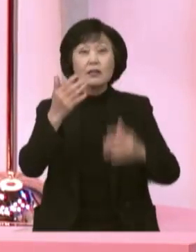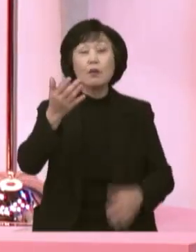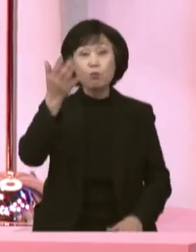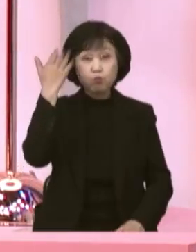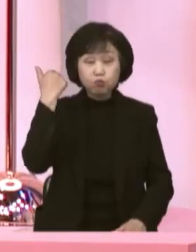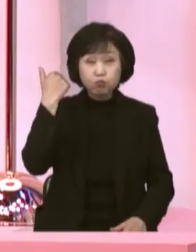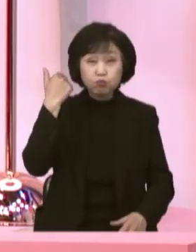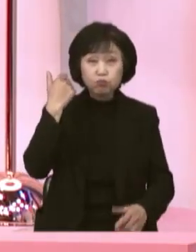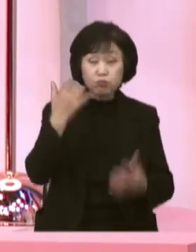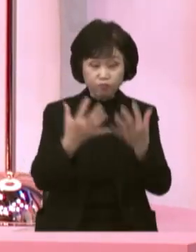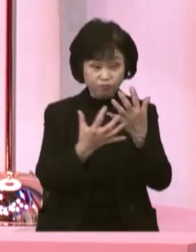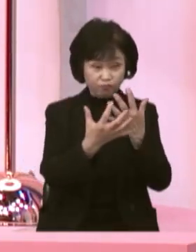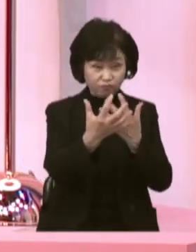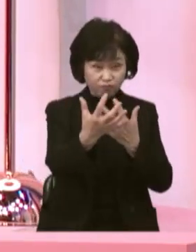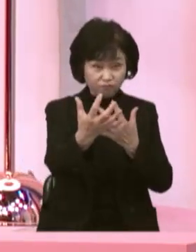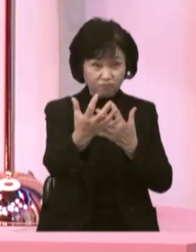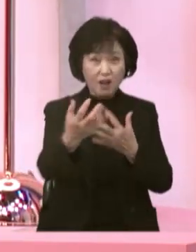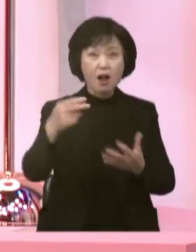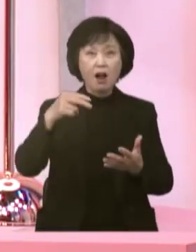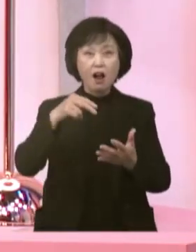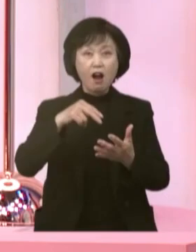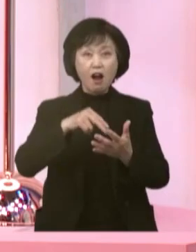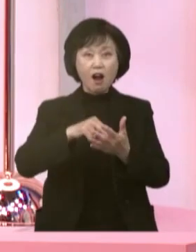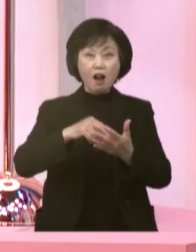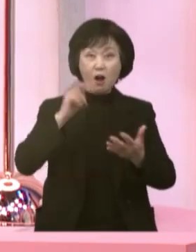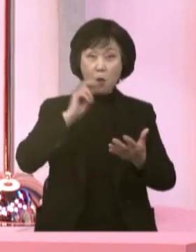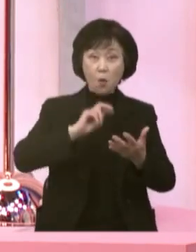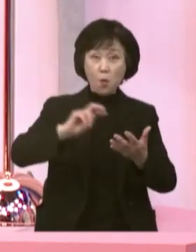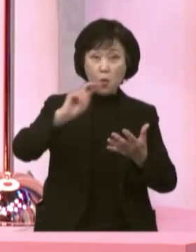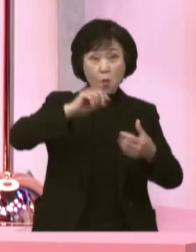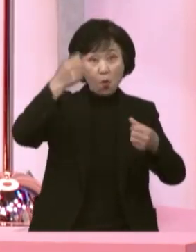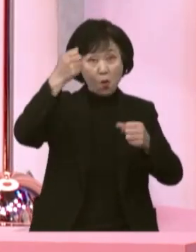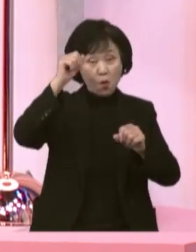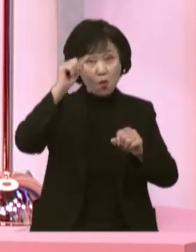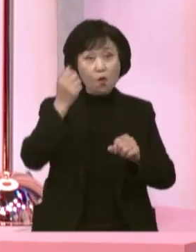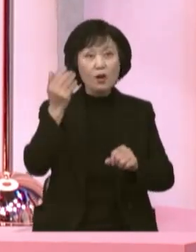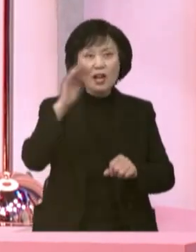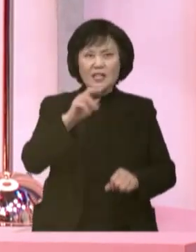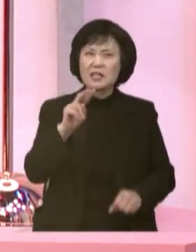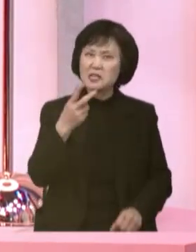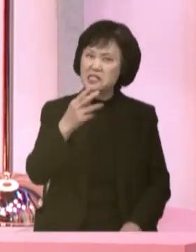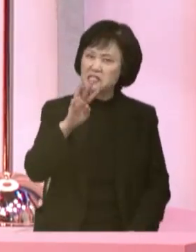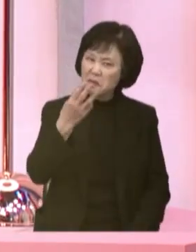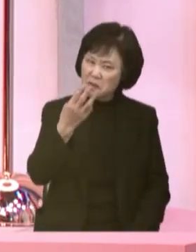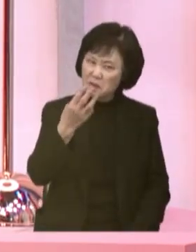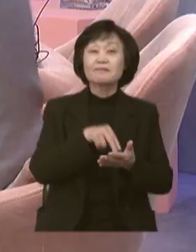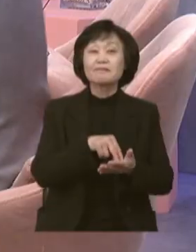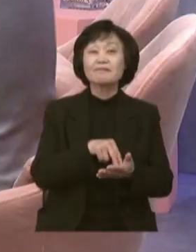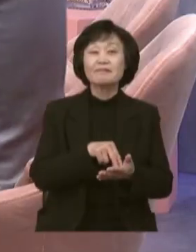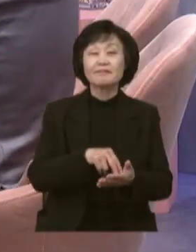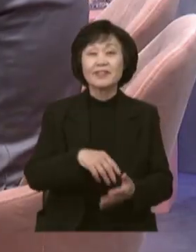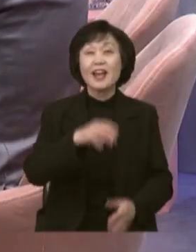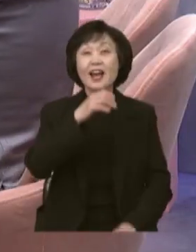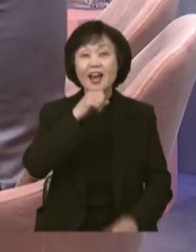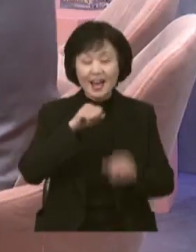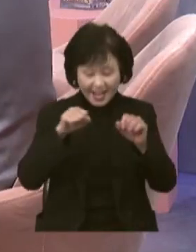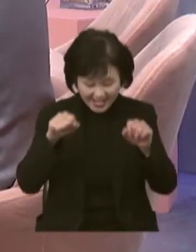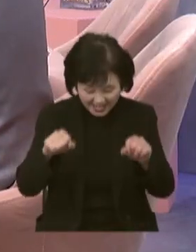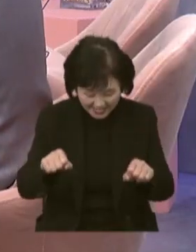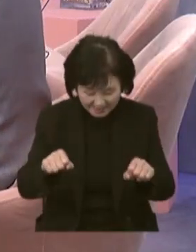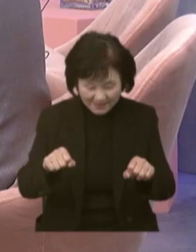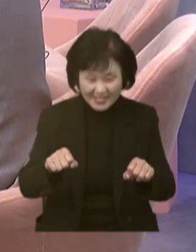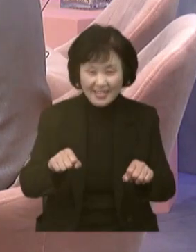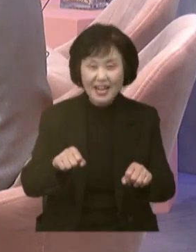자 오늘 그럼 문영미 씨를 모셔보겠습니다. 나와. 그래서 알았어. 딱 나갔어요. 이왕에